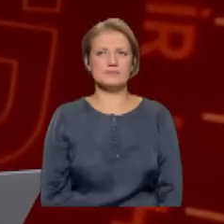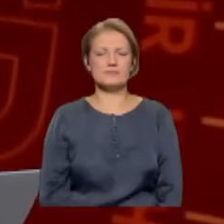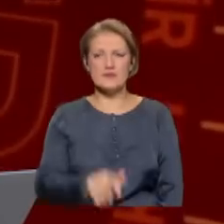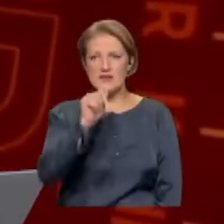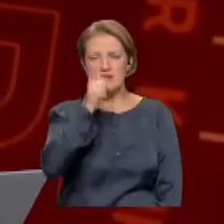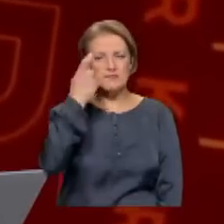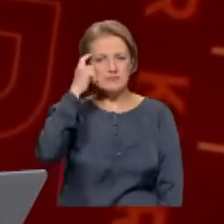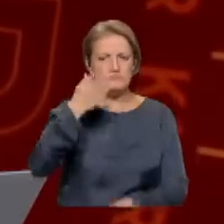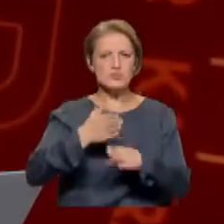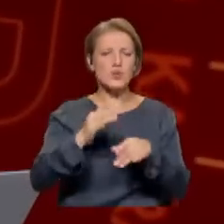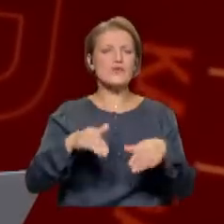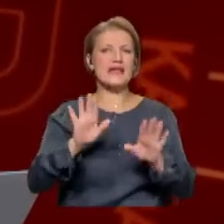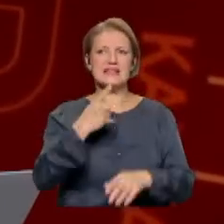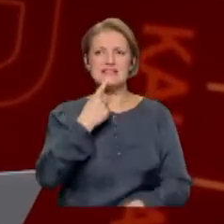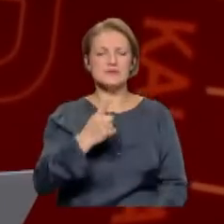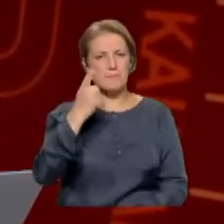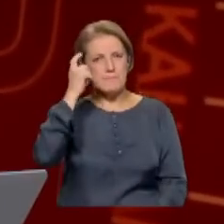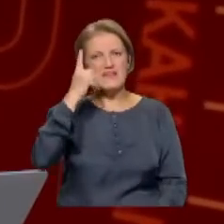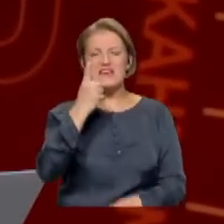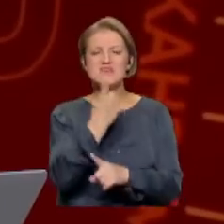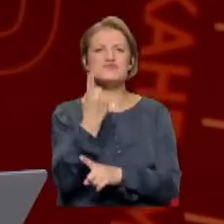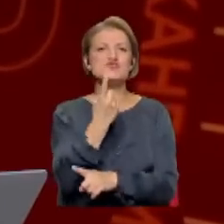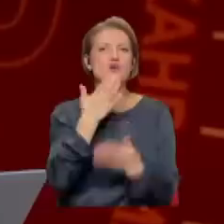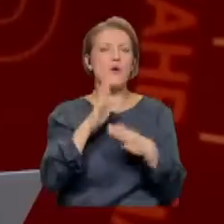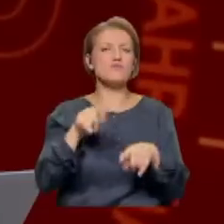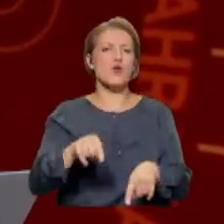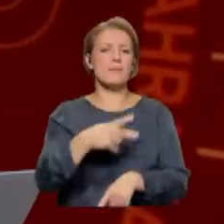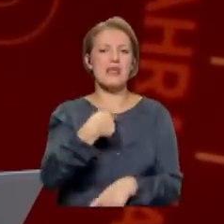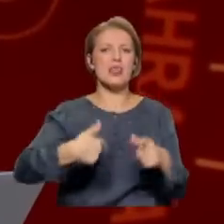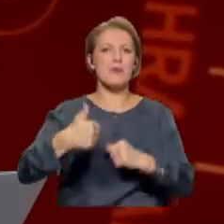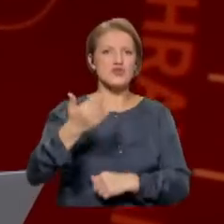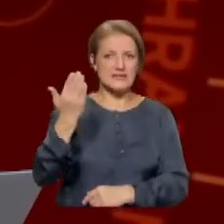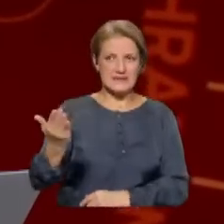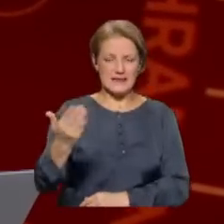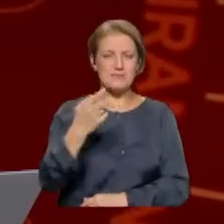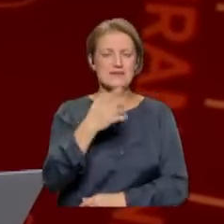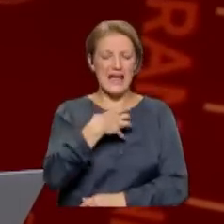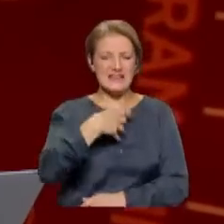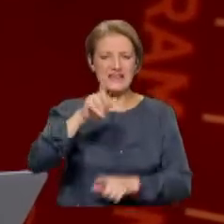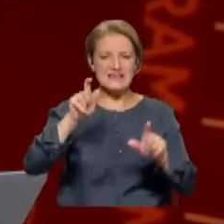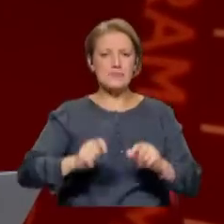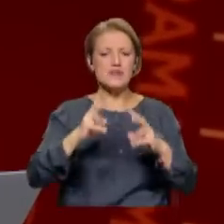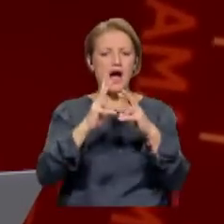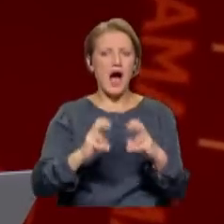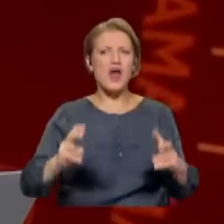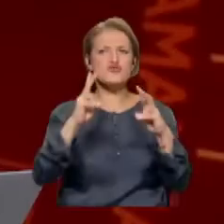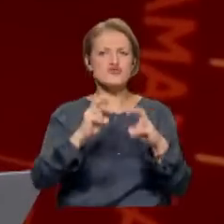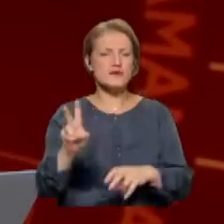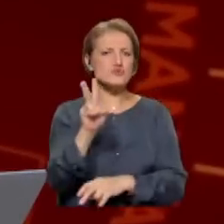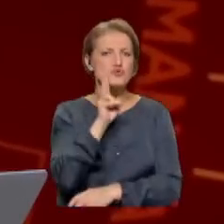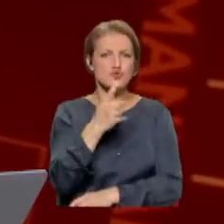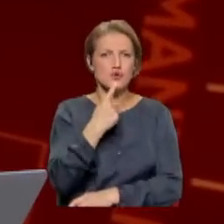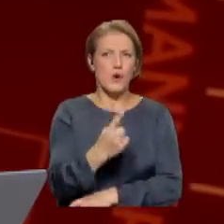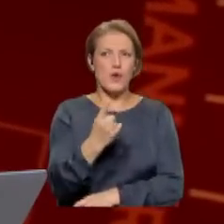Hiç mantıklı değil demiş. Mantıklı hiçbir şey yok burada. Belediye başkanı bizzat yaptığım araştırmalar sonucu